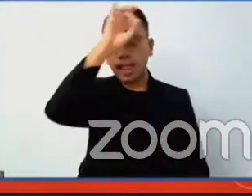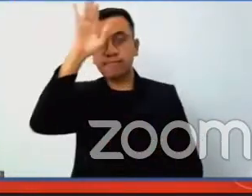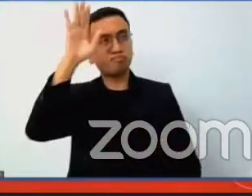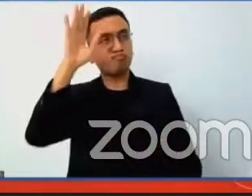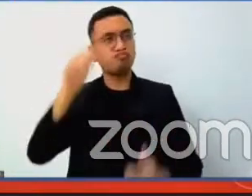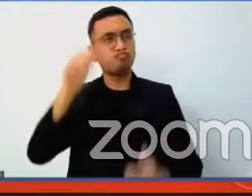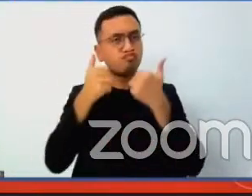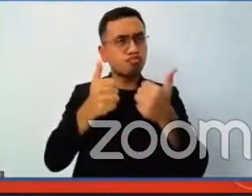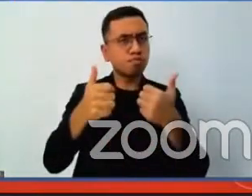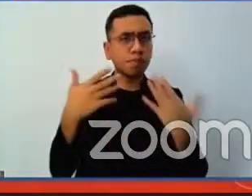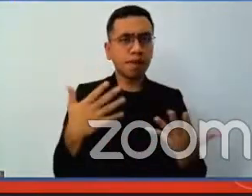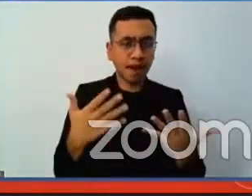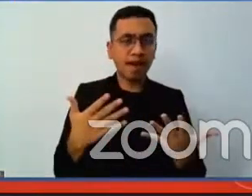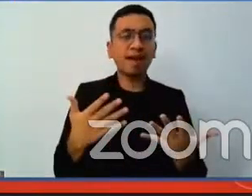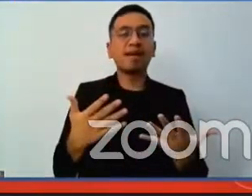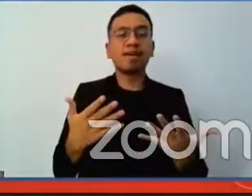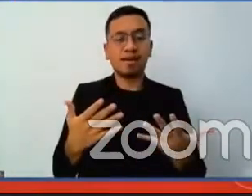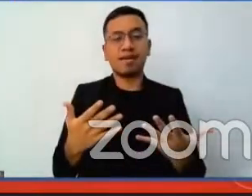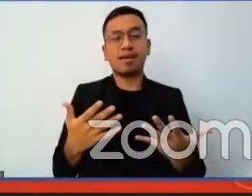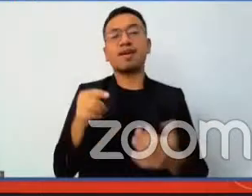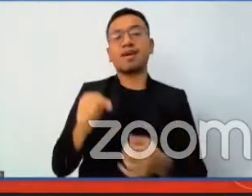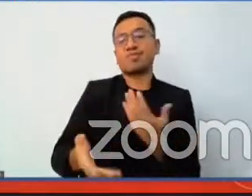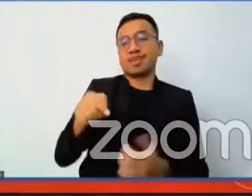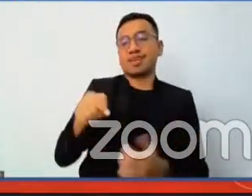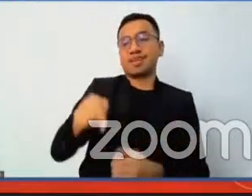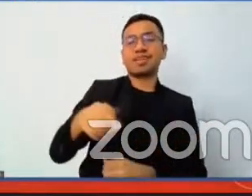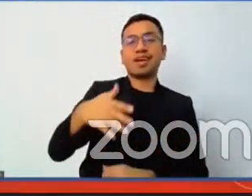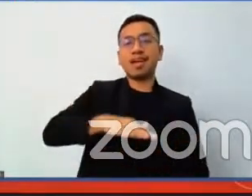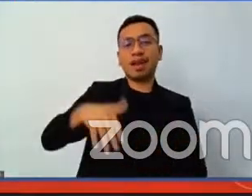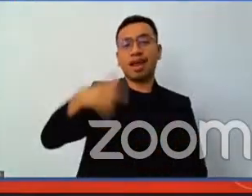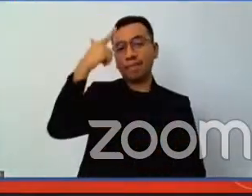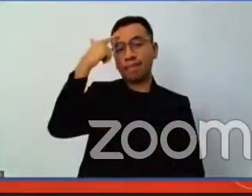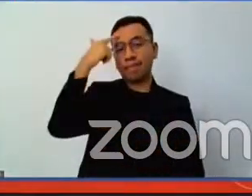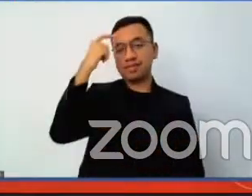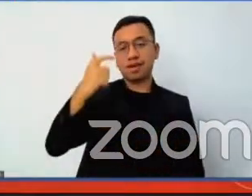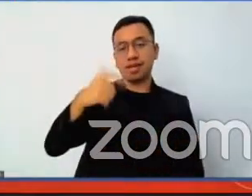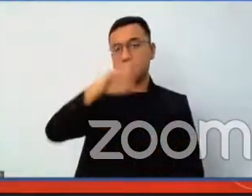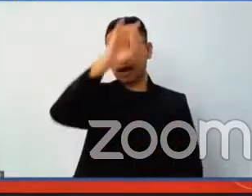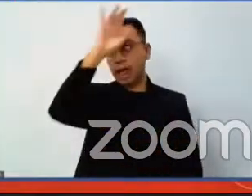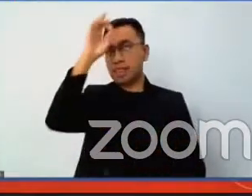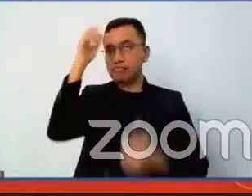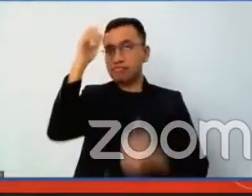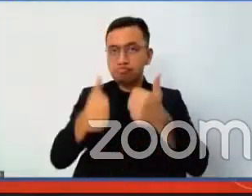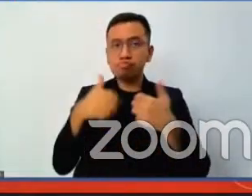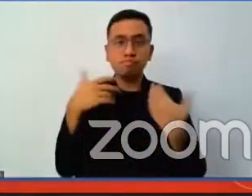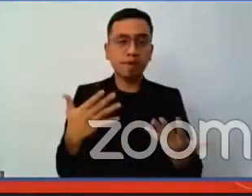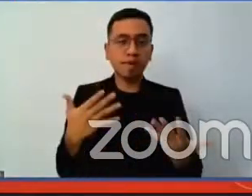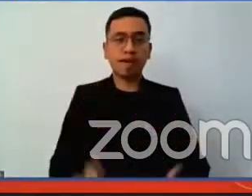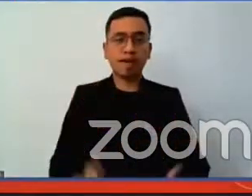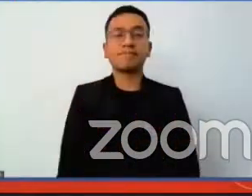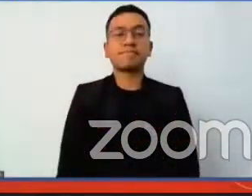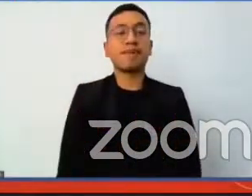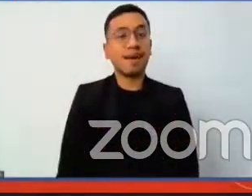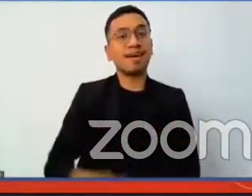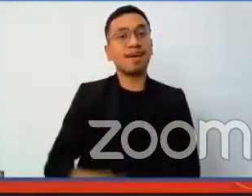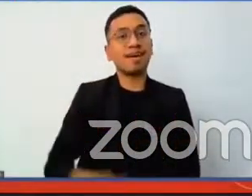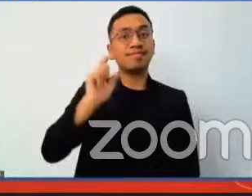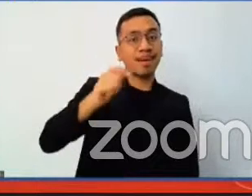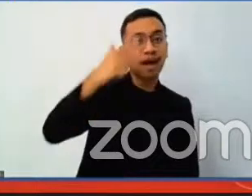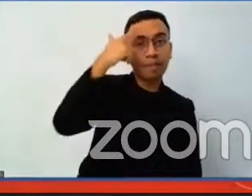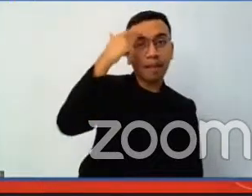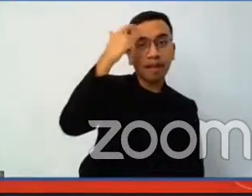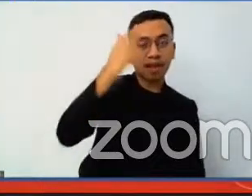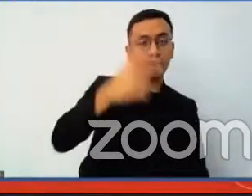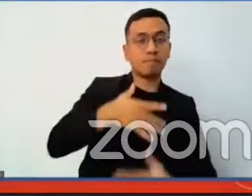anak-anak kita dalam melaksanakan kegiatan belajar mengajar. Pembelajaran harus menarik dan peserta